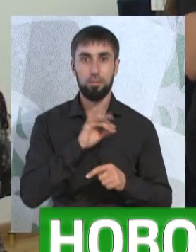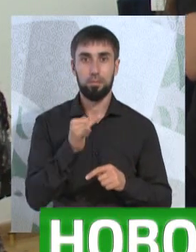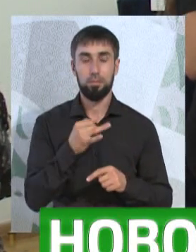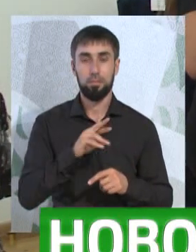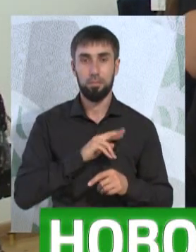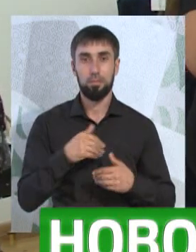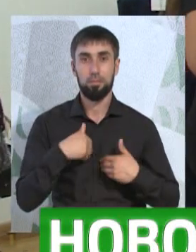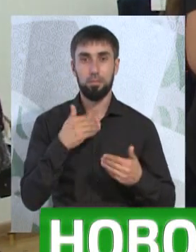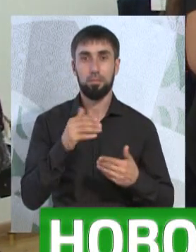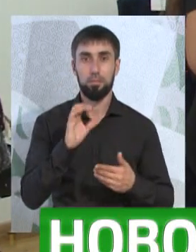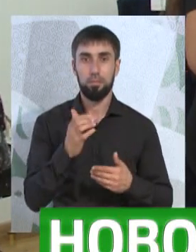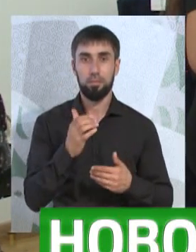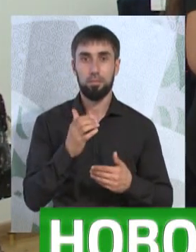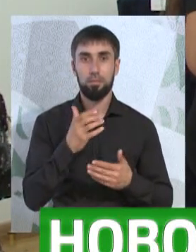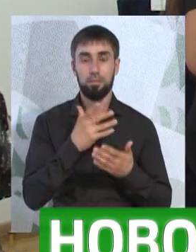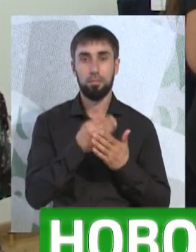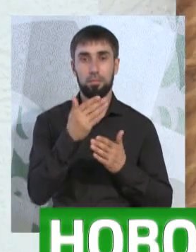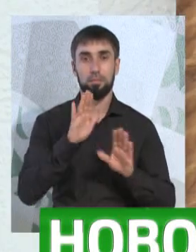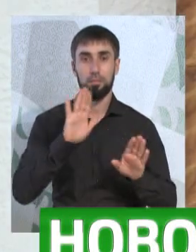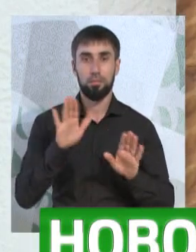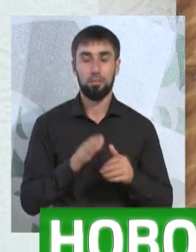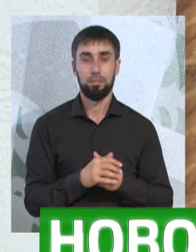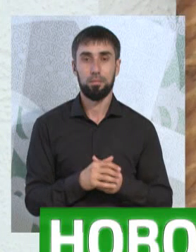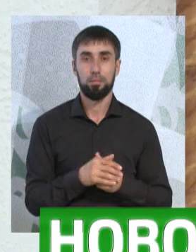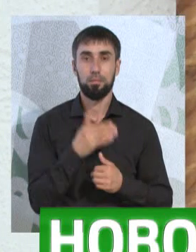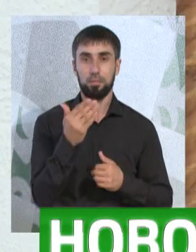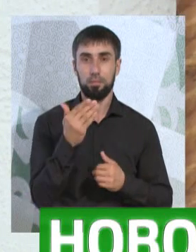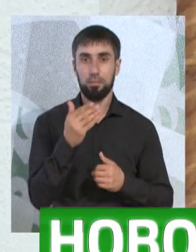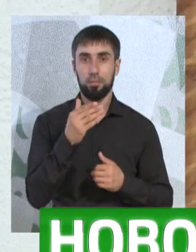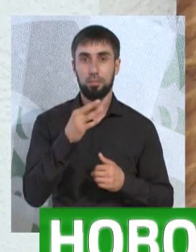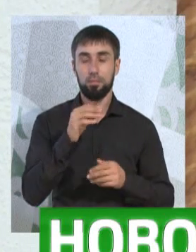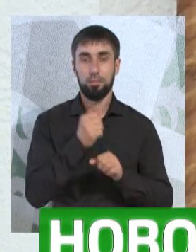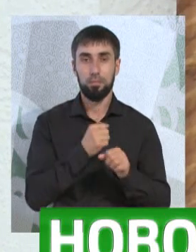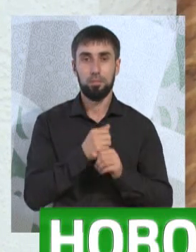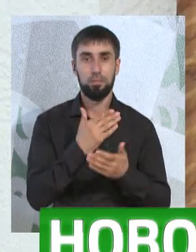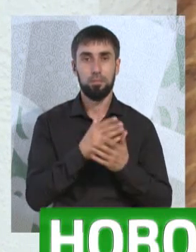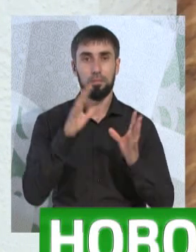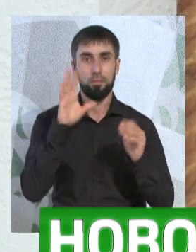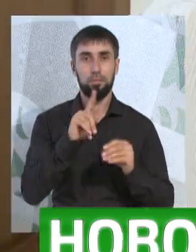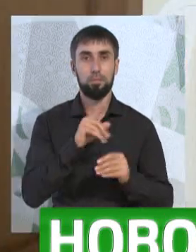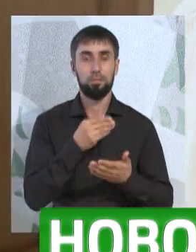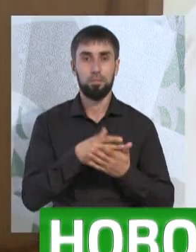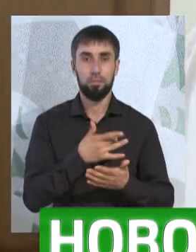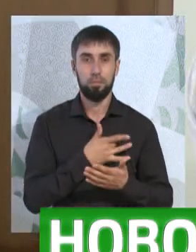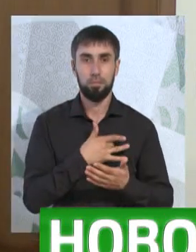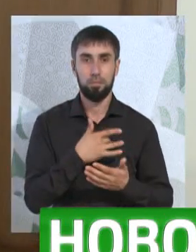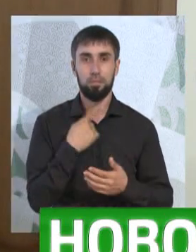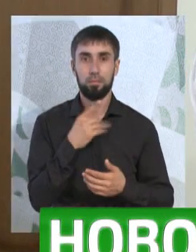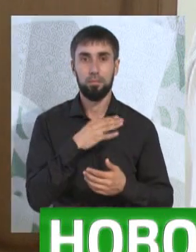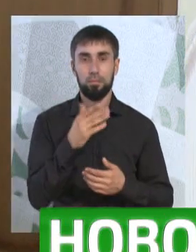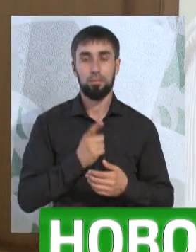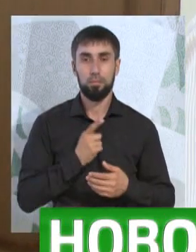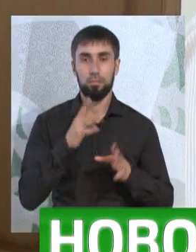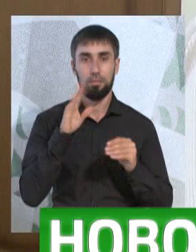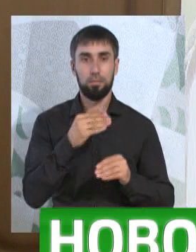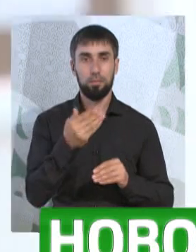его поздравляю с персональной выставкой. В его творчестве оживает все, что дорого сердцу, признается мастер. Всю свою